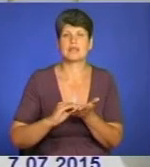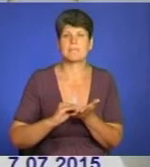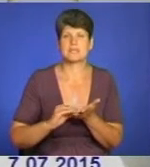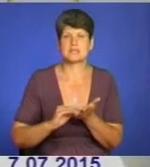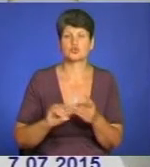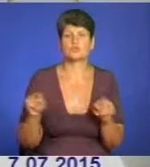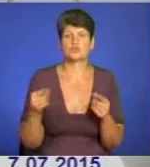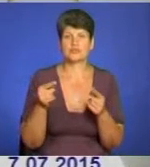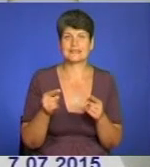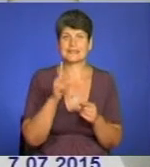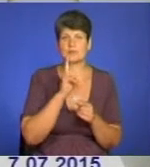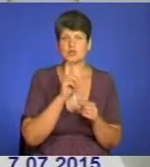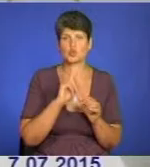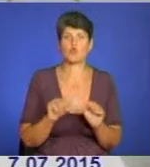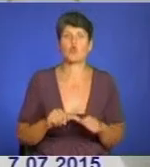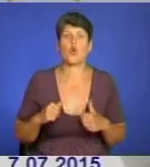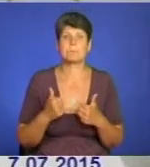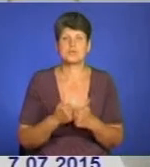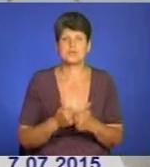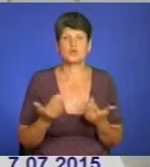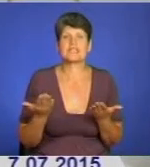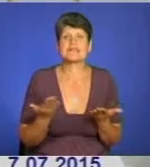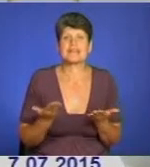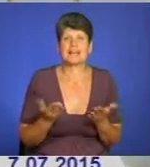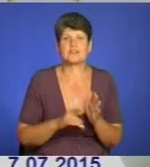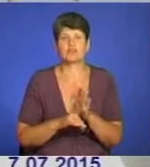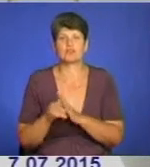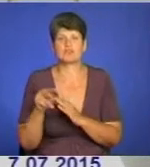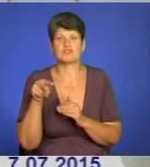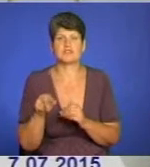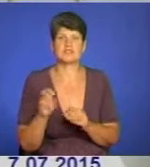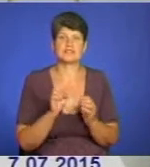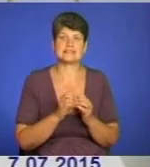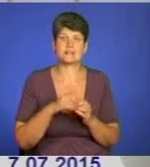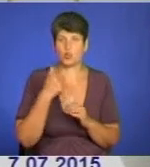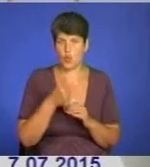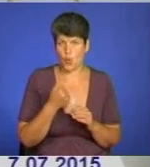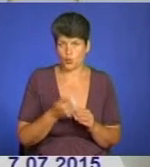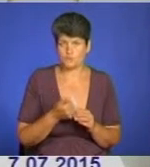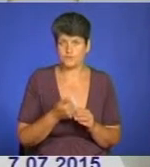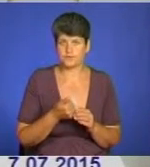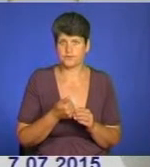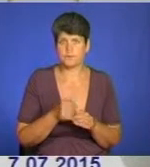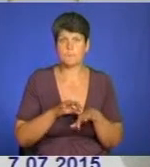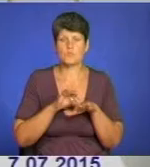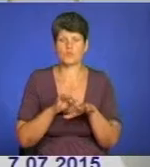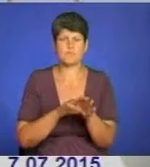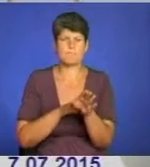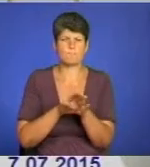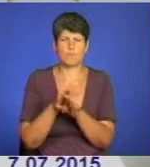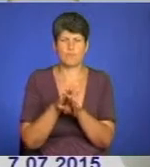щоб створити тимчасову комісію, яка від початку 2010 року проведе